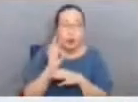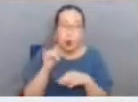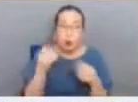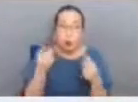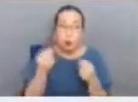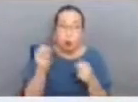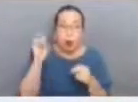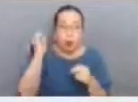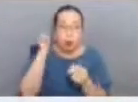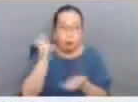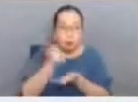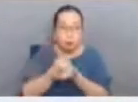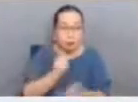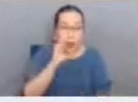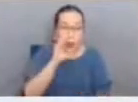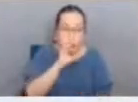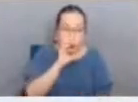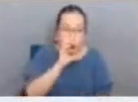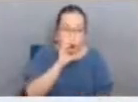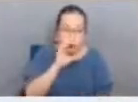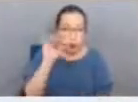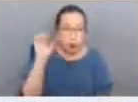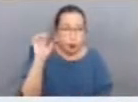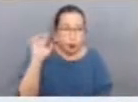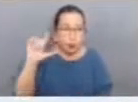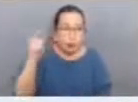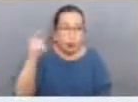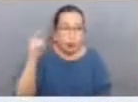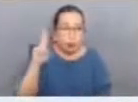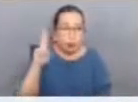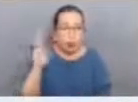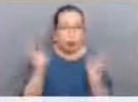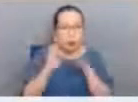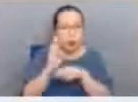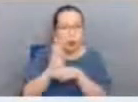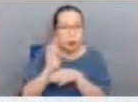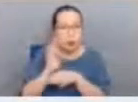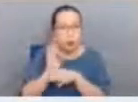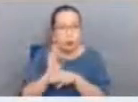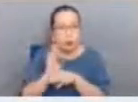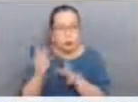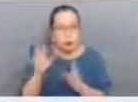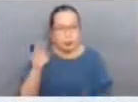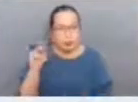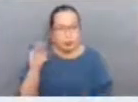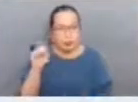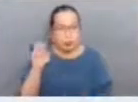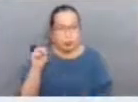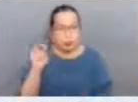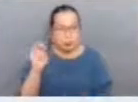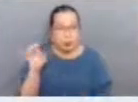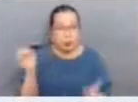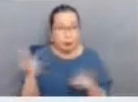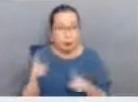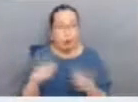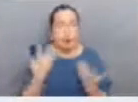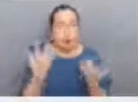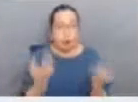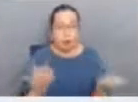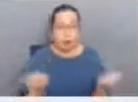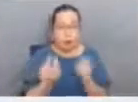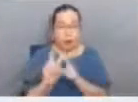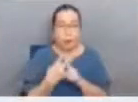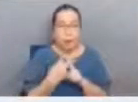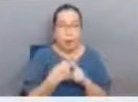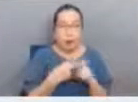by encouraging entrepreneurship throughout the entire province. Ang bawat kwalipikadong aplikante